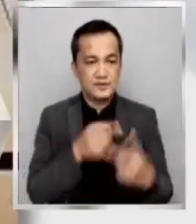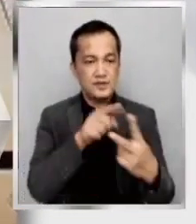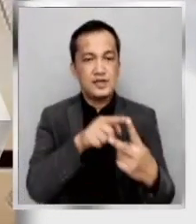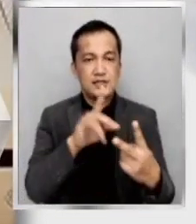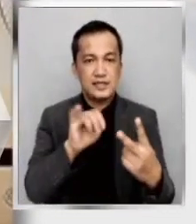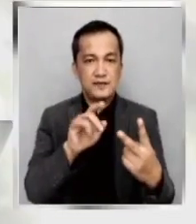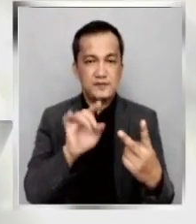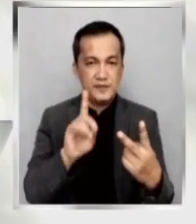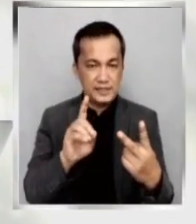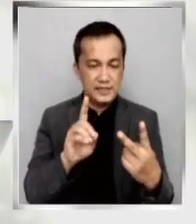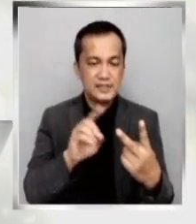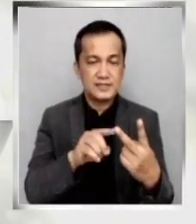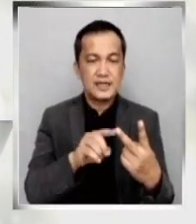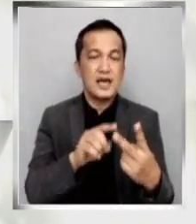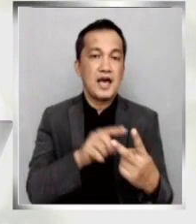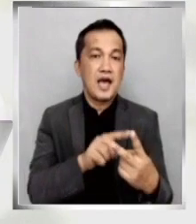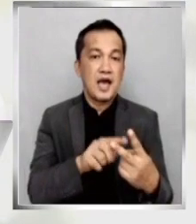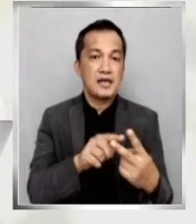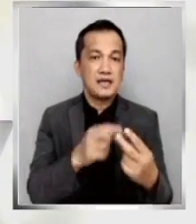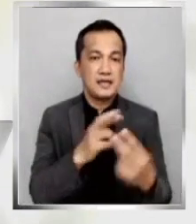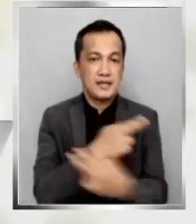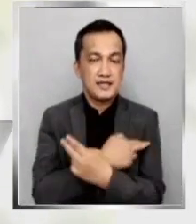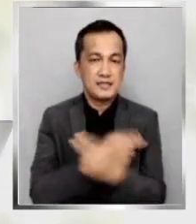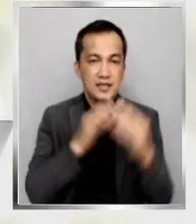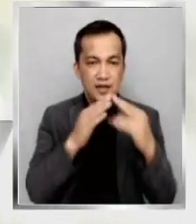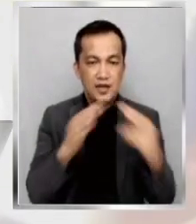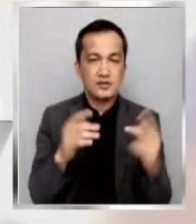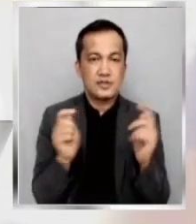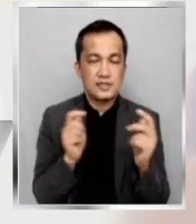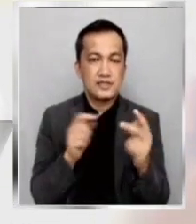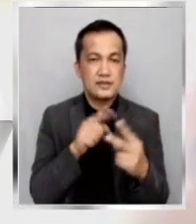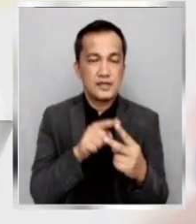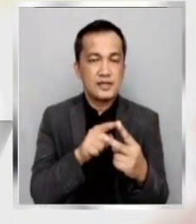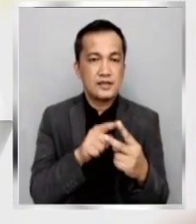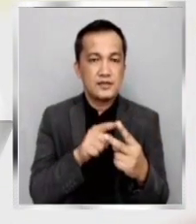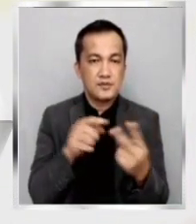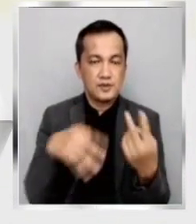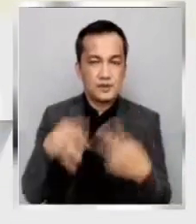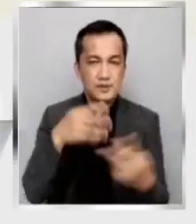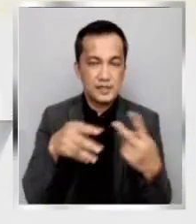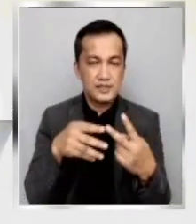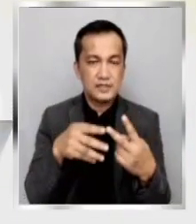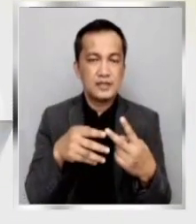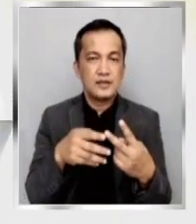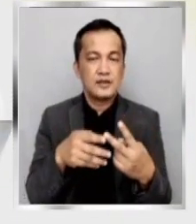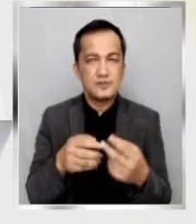na nasa kanilang rest house sa Tagaytay para mag-bonding at mag-unwind.